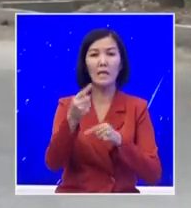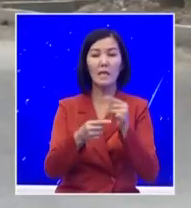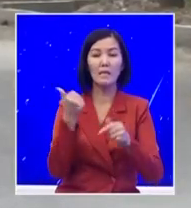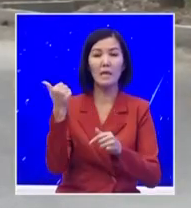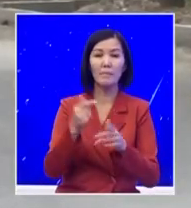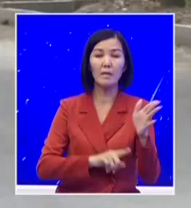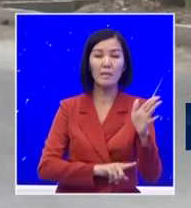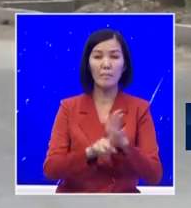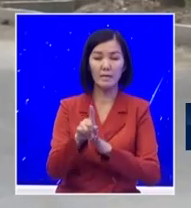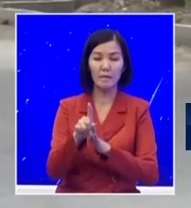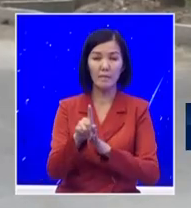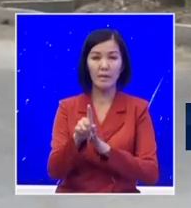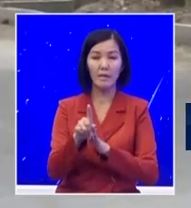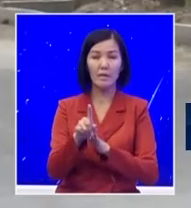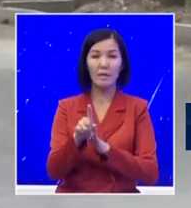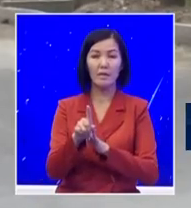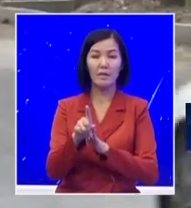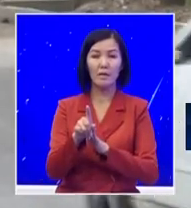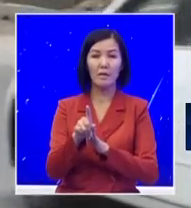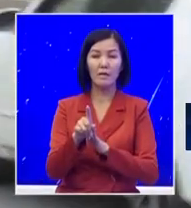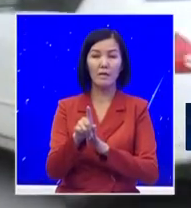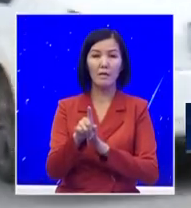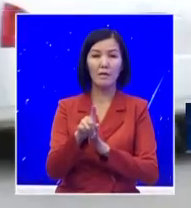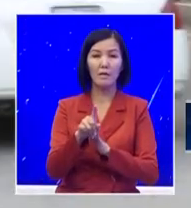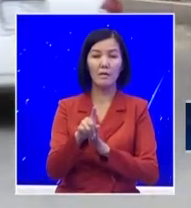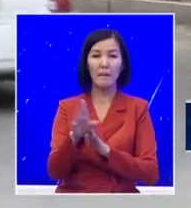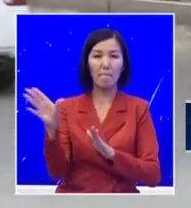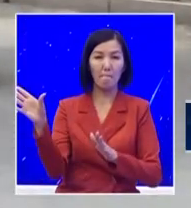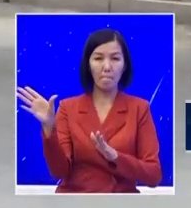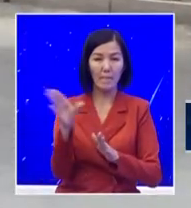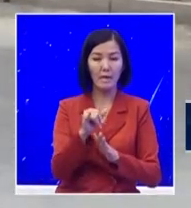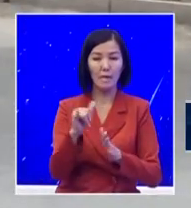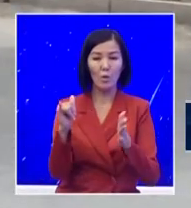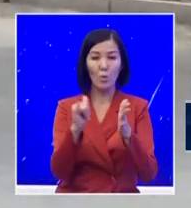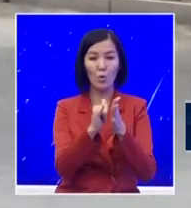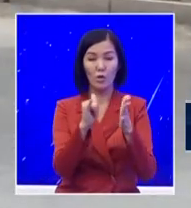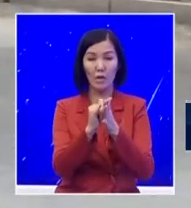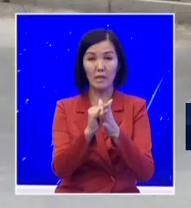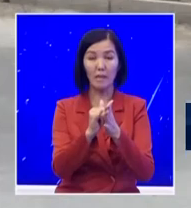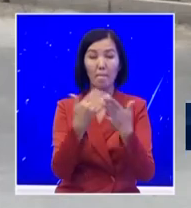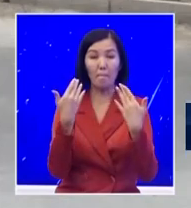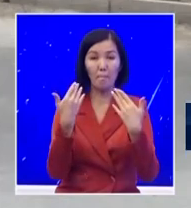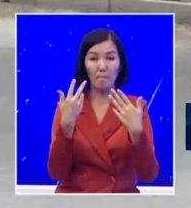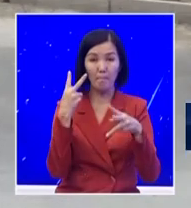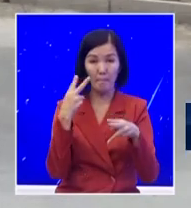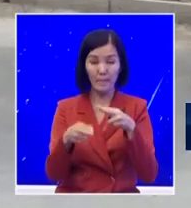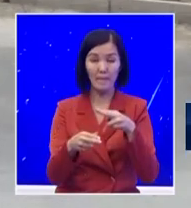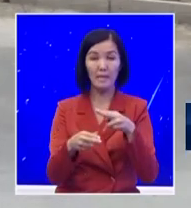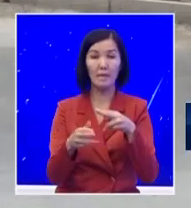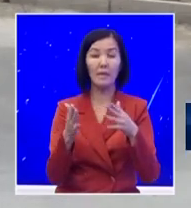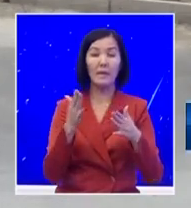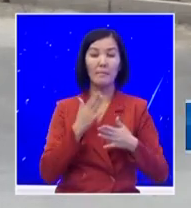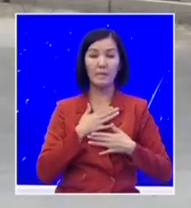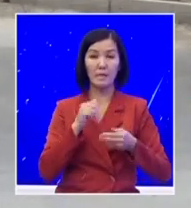бастап, мына арықтың латоктарын бәрін қойып бітіп, мына бордюрларды жөндеп қойғаннан кейін біздің